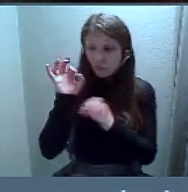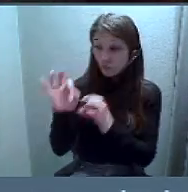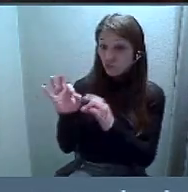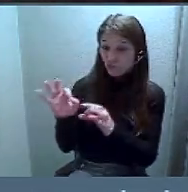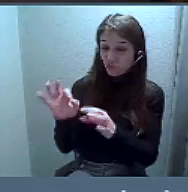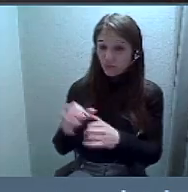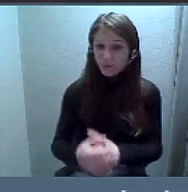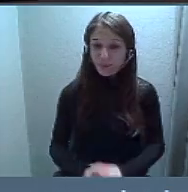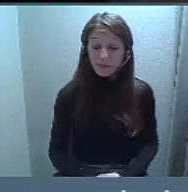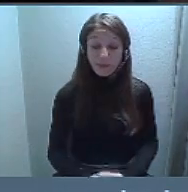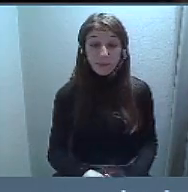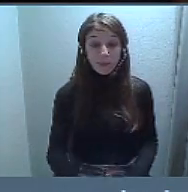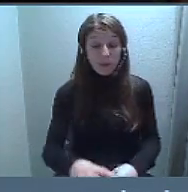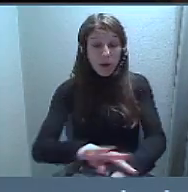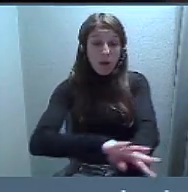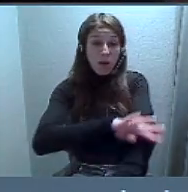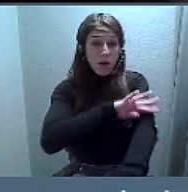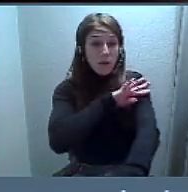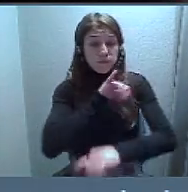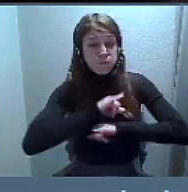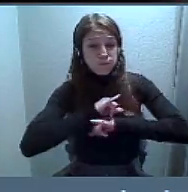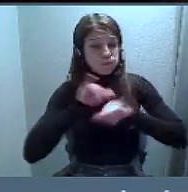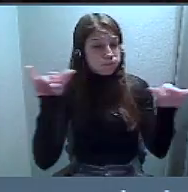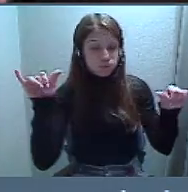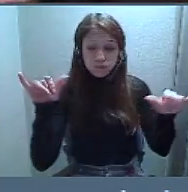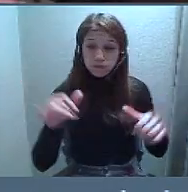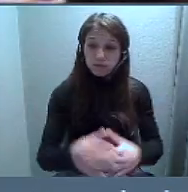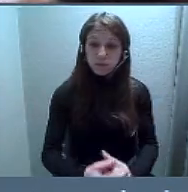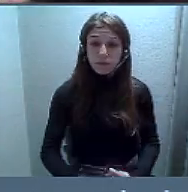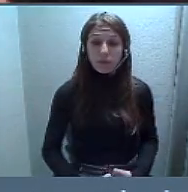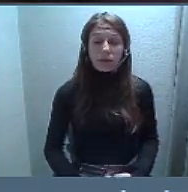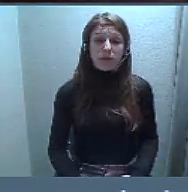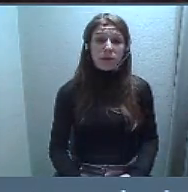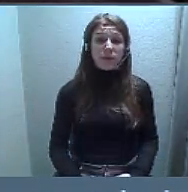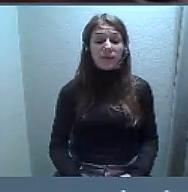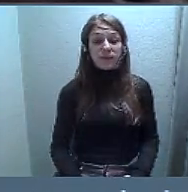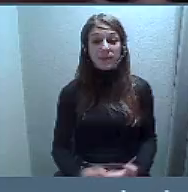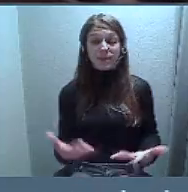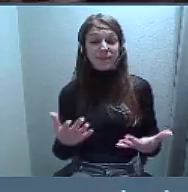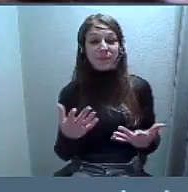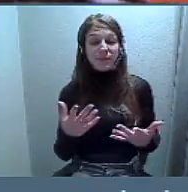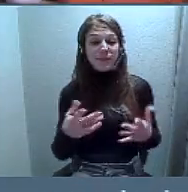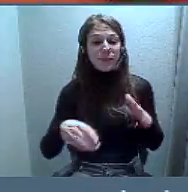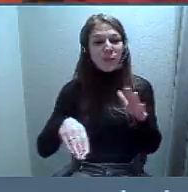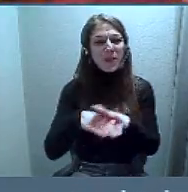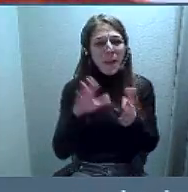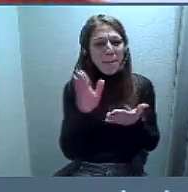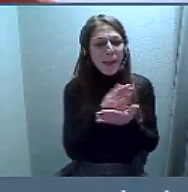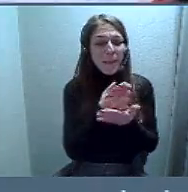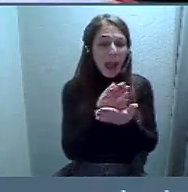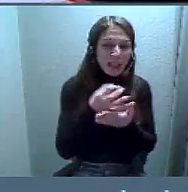vous dis, l'émotion est très forte et très, très grande. On avait préparé un petit mot pour vous dire que,